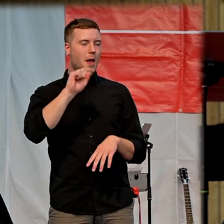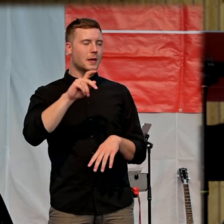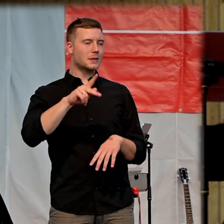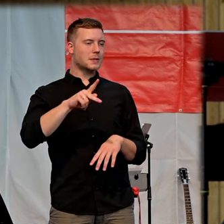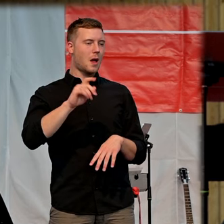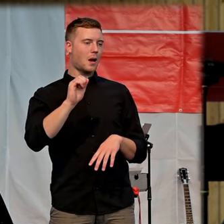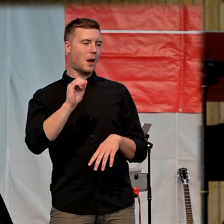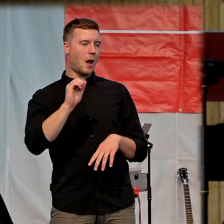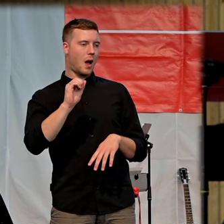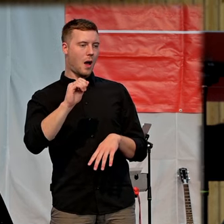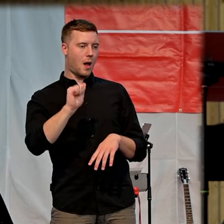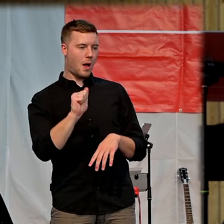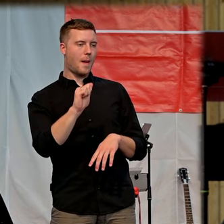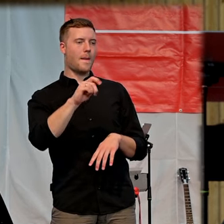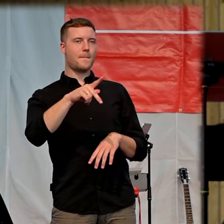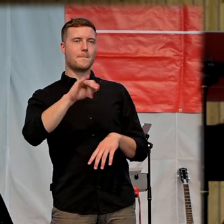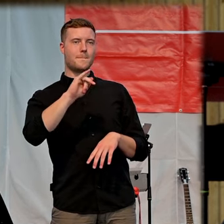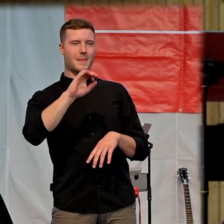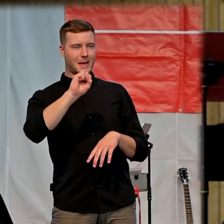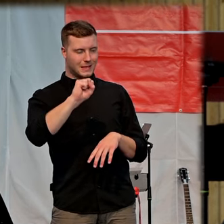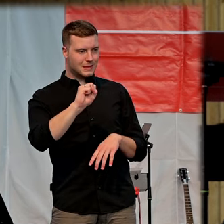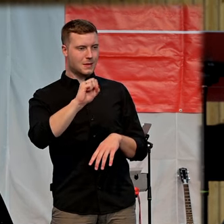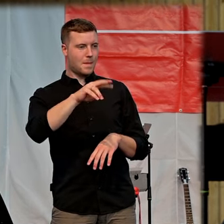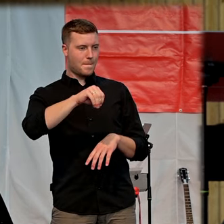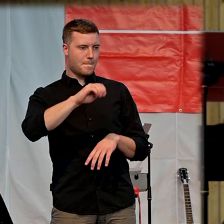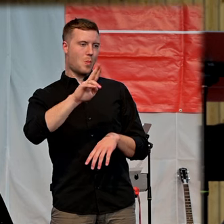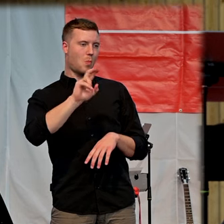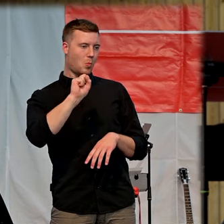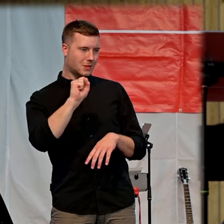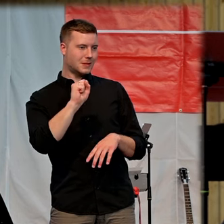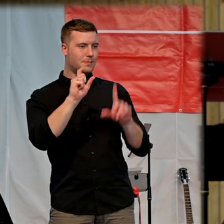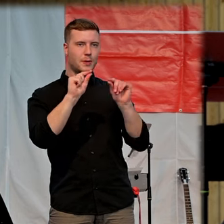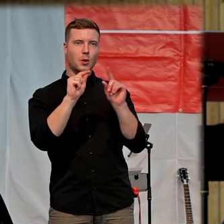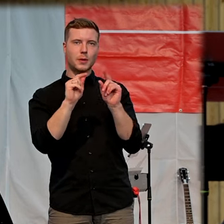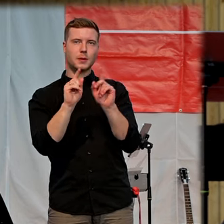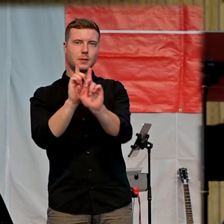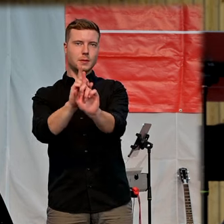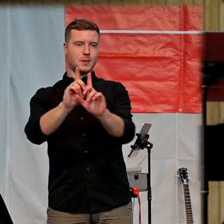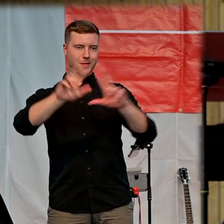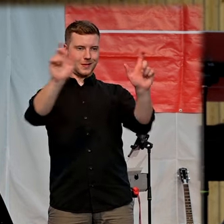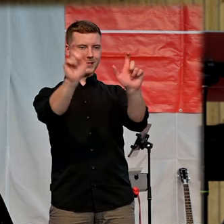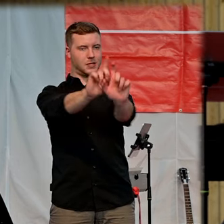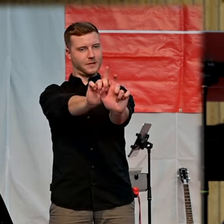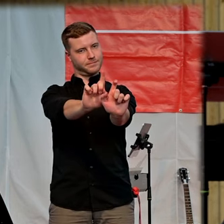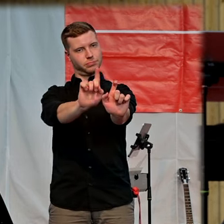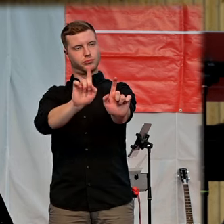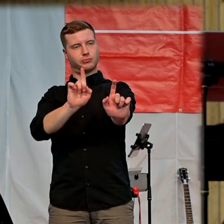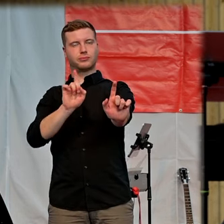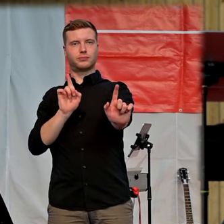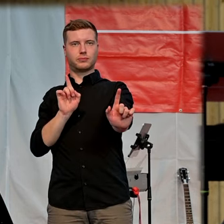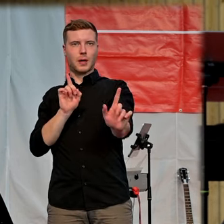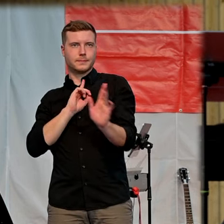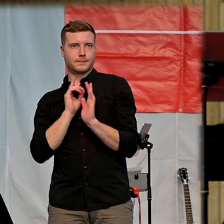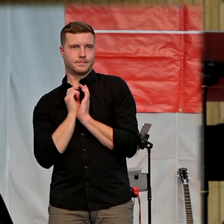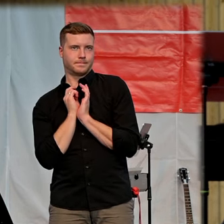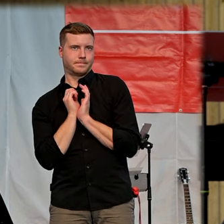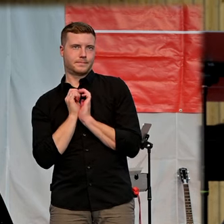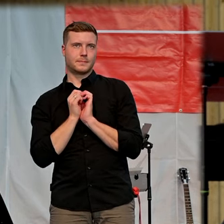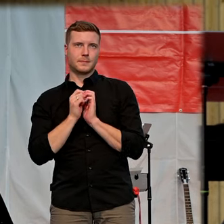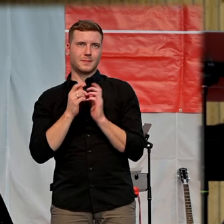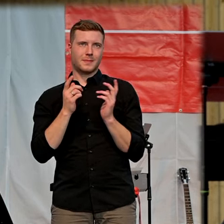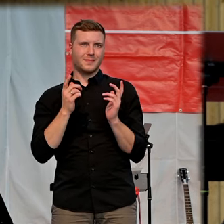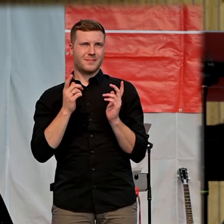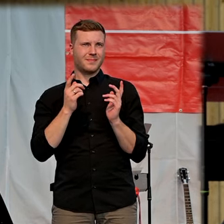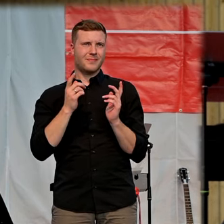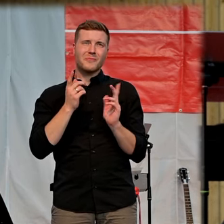Flüchtlingsverhalten. Man sondert sich ab. Hat Gott sich womöglich selbst von